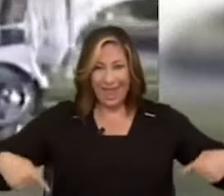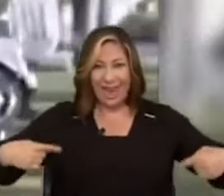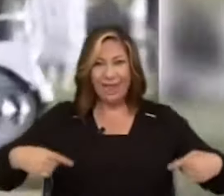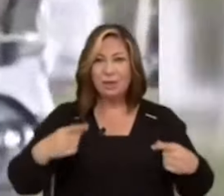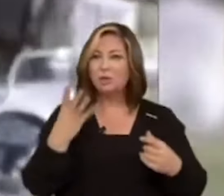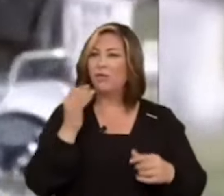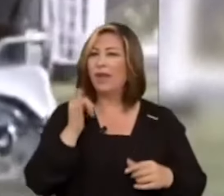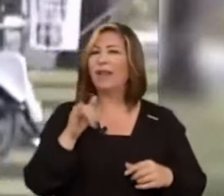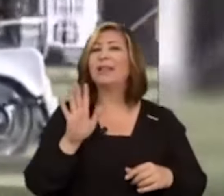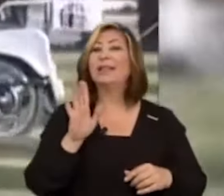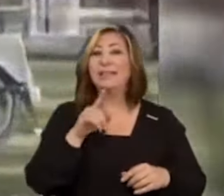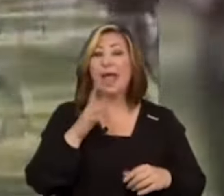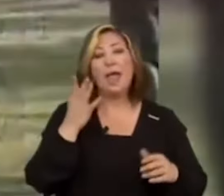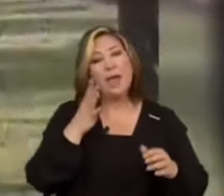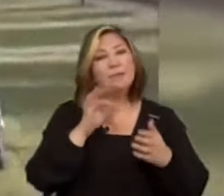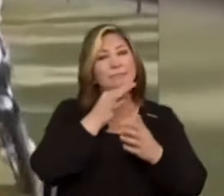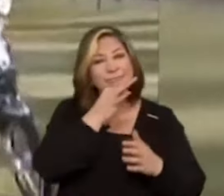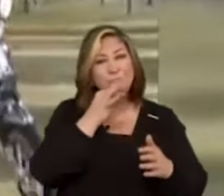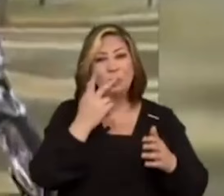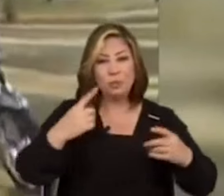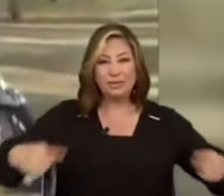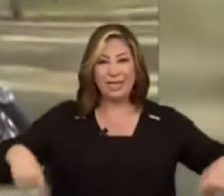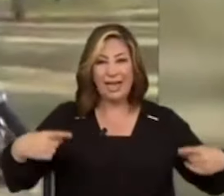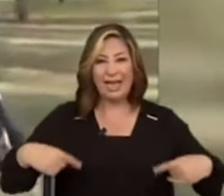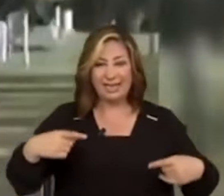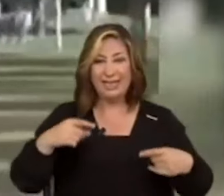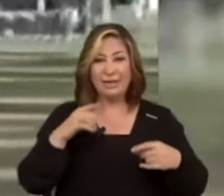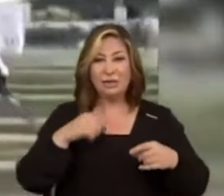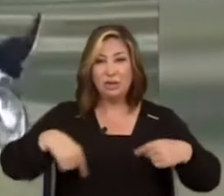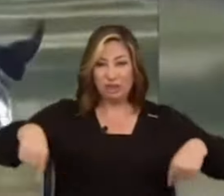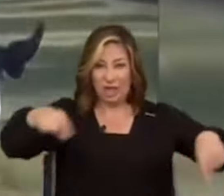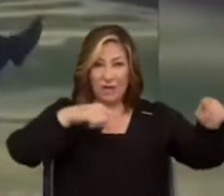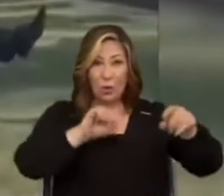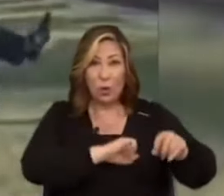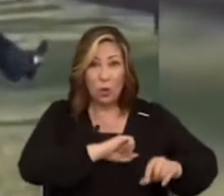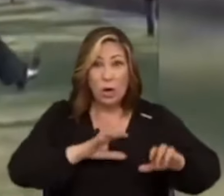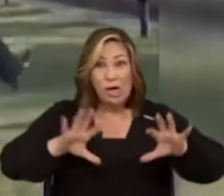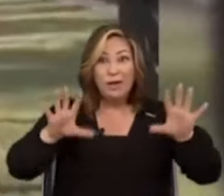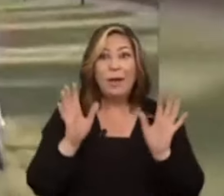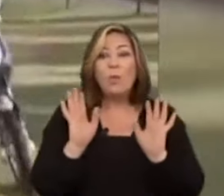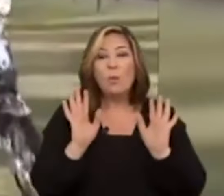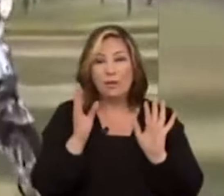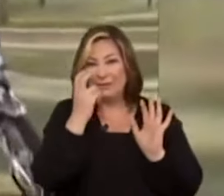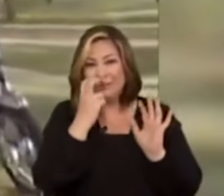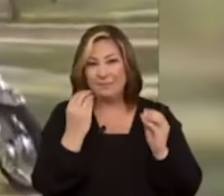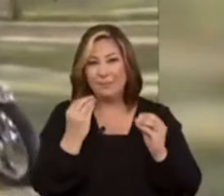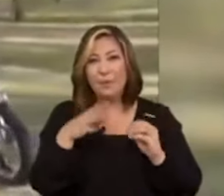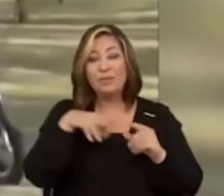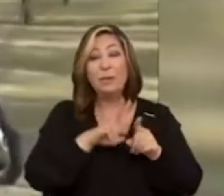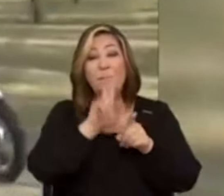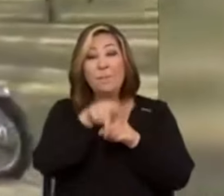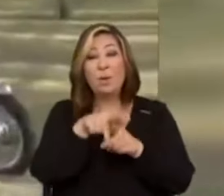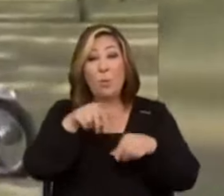konusunda çok da fena değildin. En azından 3 tekerlek üzerindeyken çevrene korku ve dehşet saçmıyordun. Bu sefer de başkasına